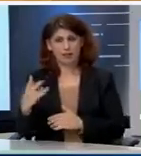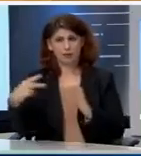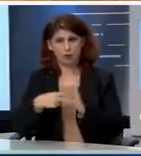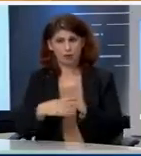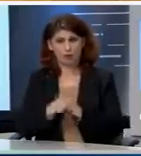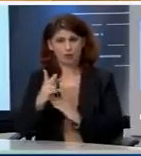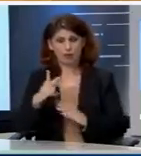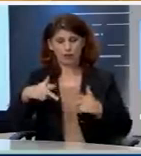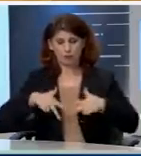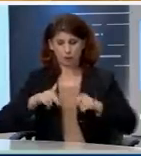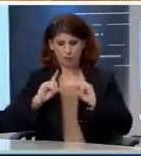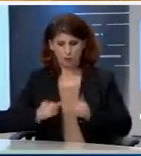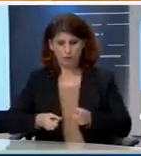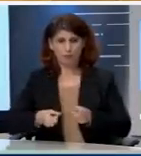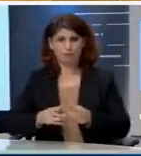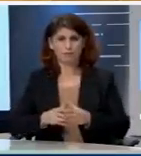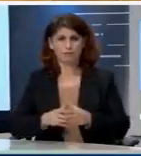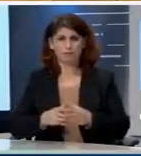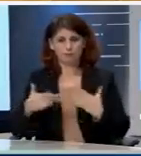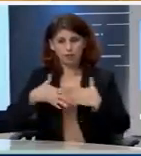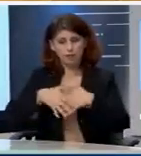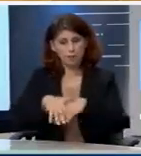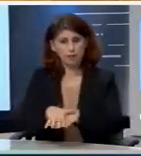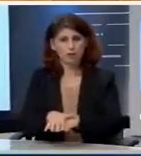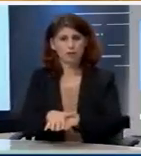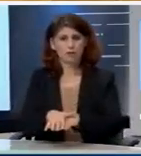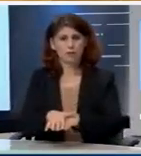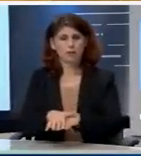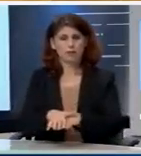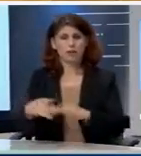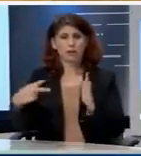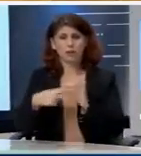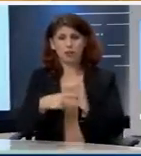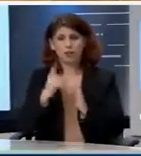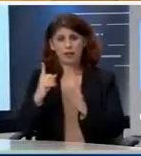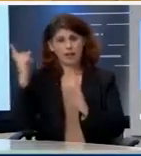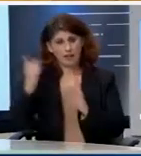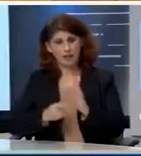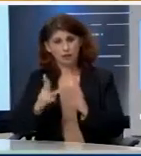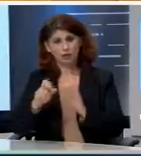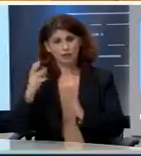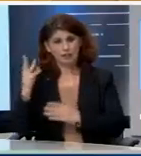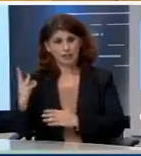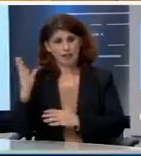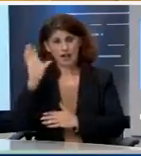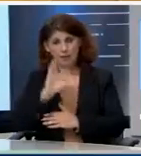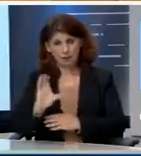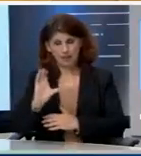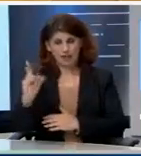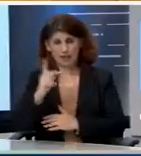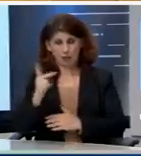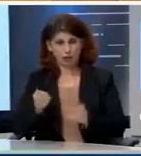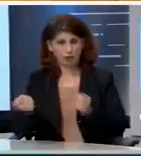2374-2482-2012 υπουργική μου απόφαση, ενσωμάτωσα την 2001-83 Ευρωπαϊκή Κοινοτική